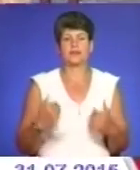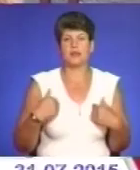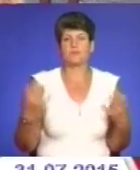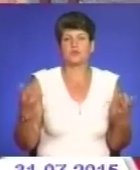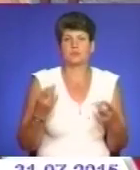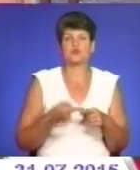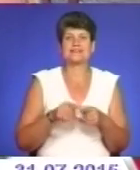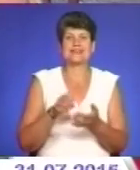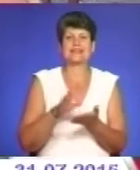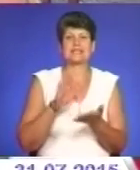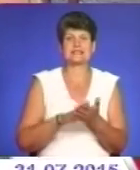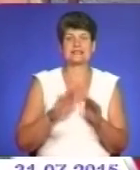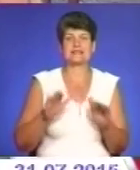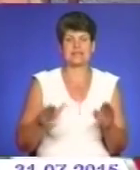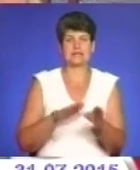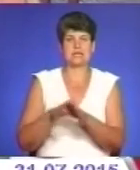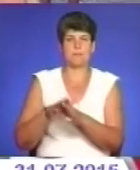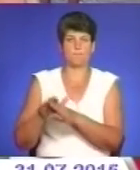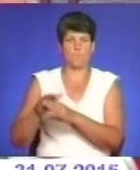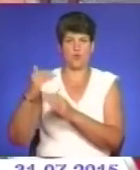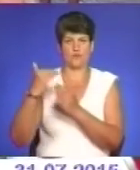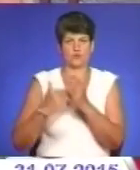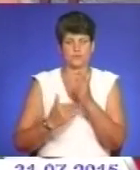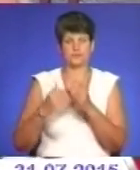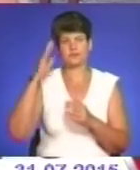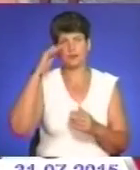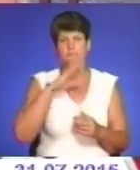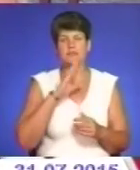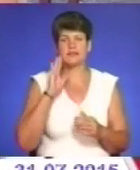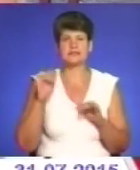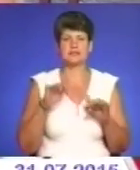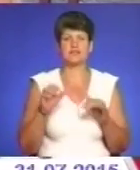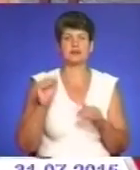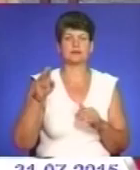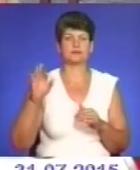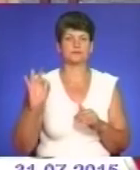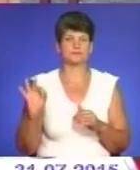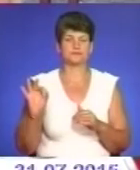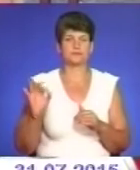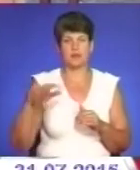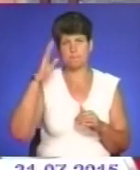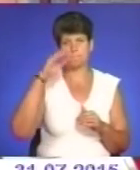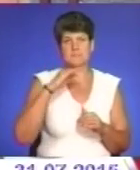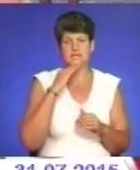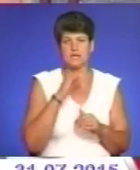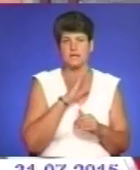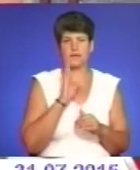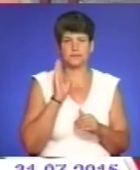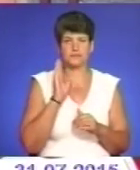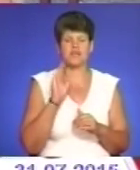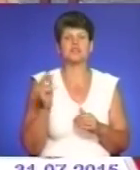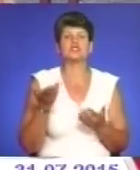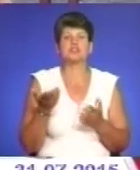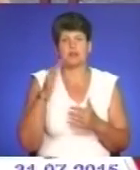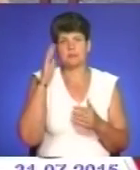цей реєстр дітей наповнювати. Тобто батьки, які задіяні в антитерористичній операції, батьки, ну, діти, чиї